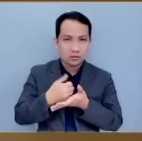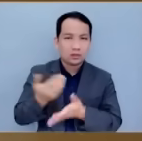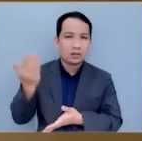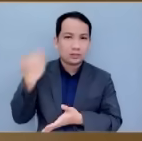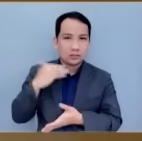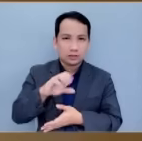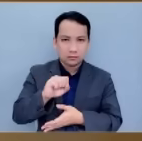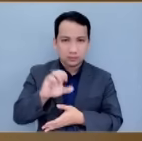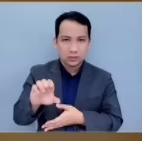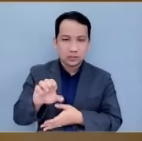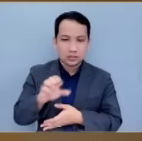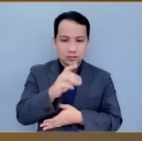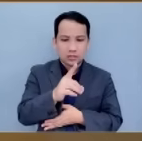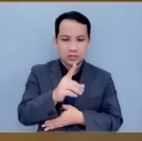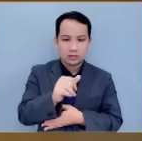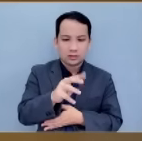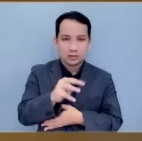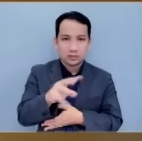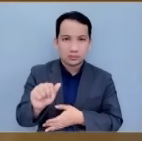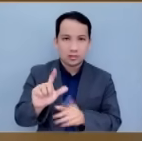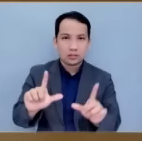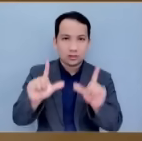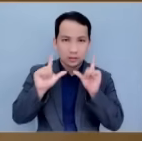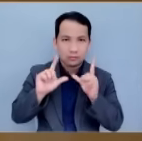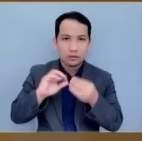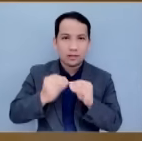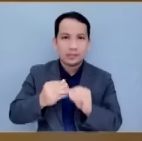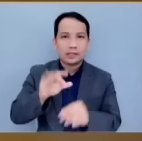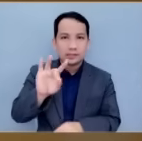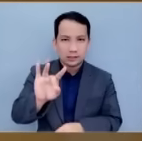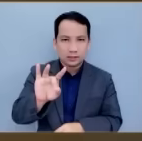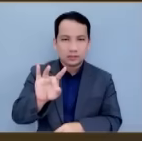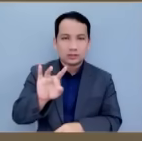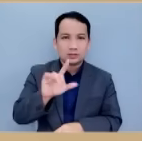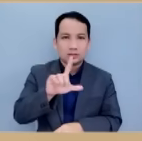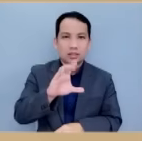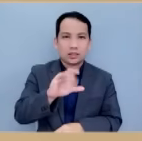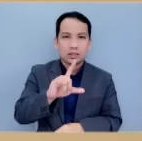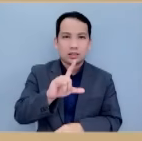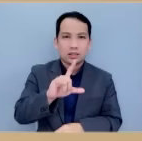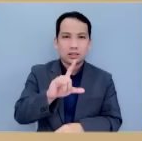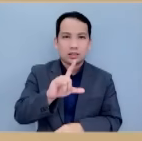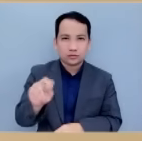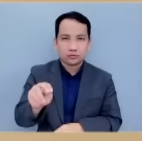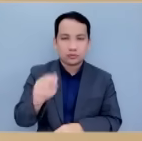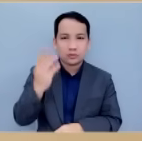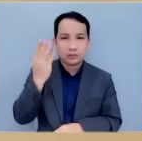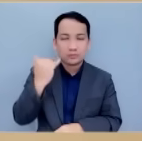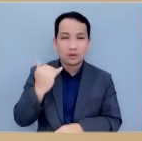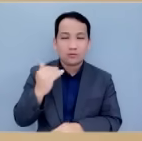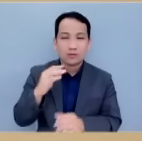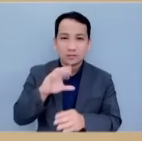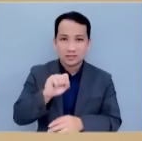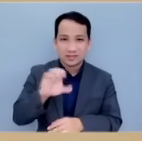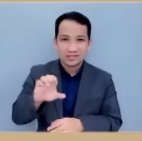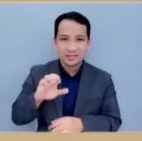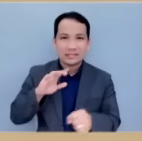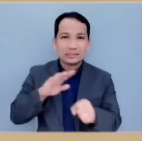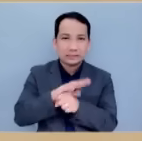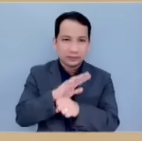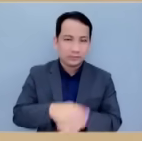Dasmariñas ang lalaki na top 8 most wanted criminal sa Calabar Zone para sa kasong rape. Natatakot ang biktima at nawawalan nga siya